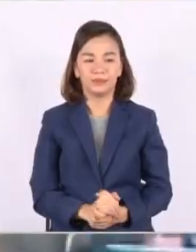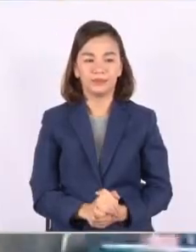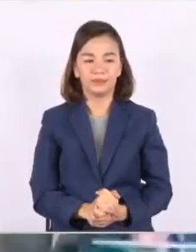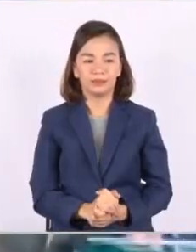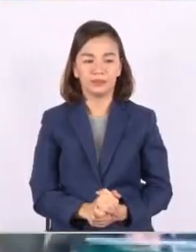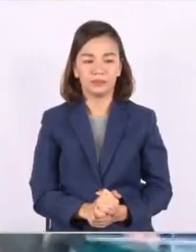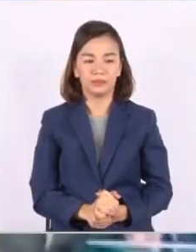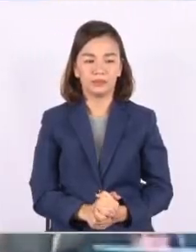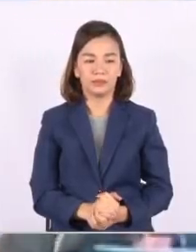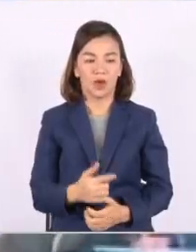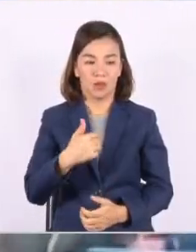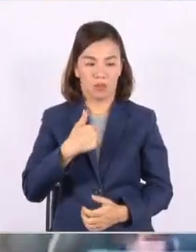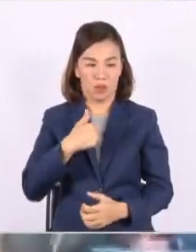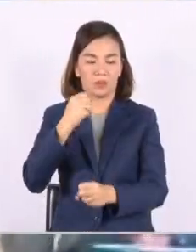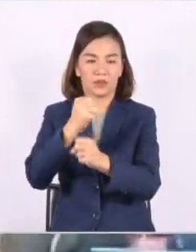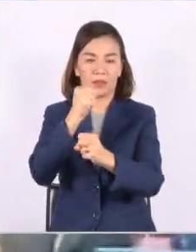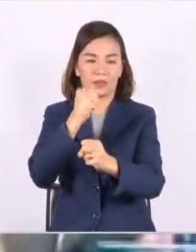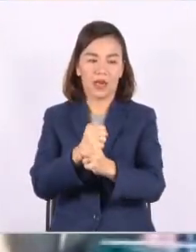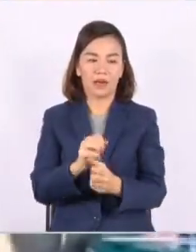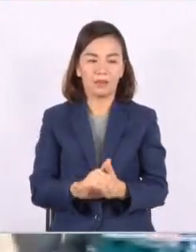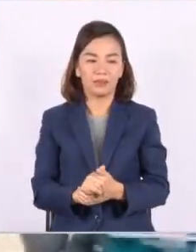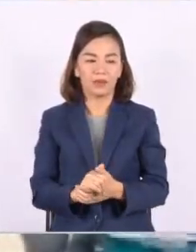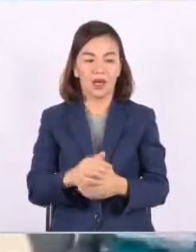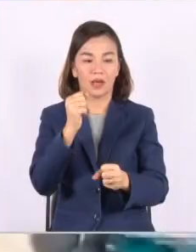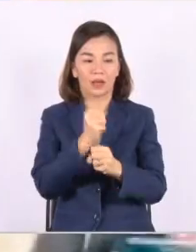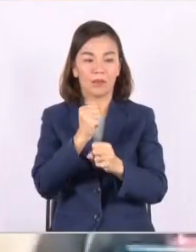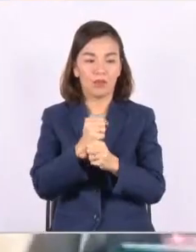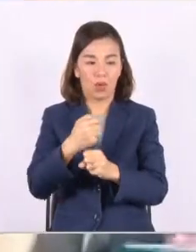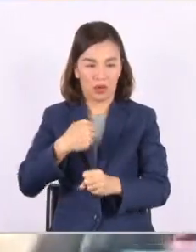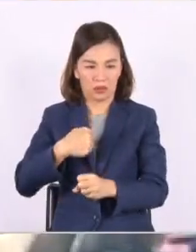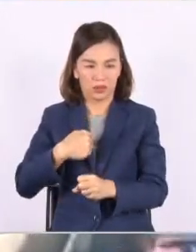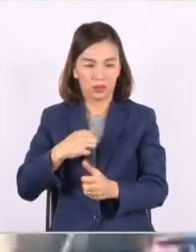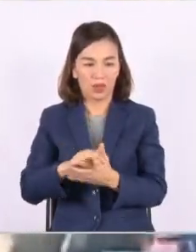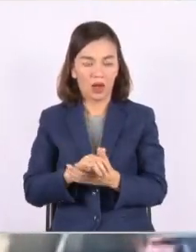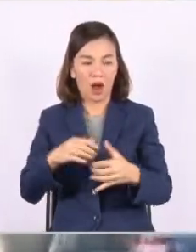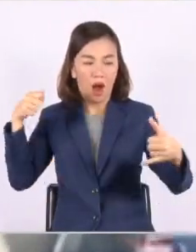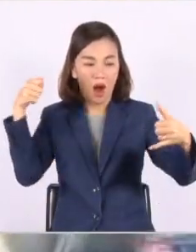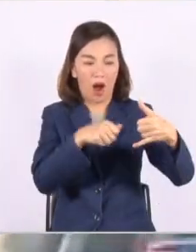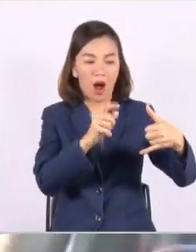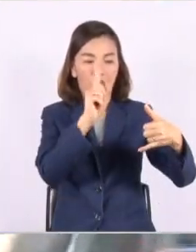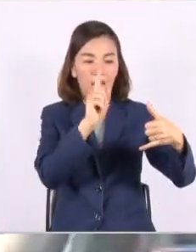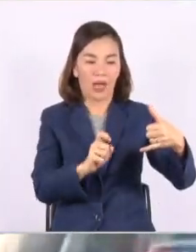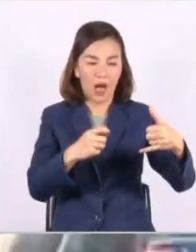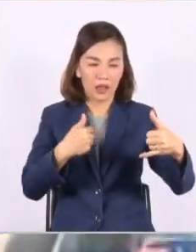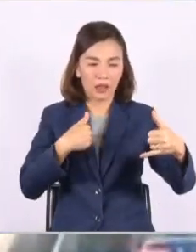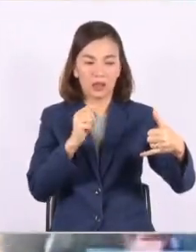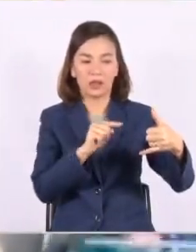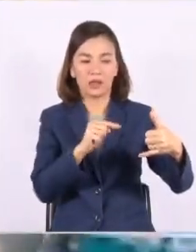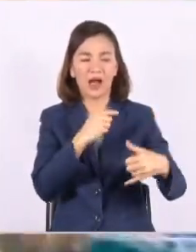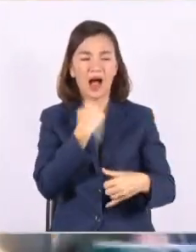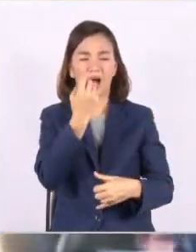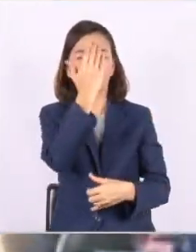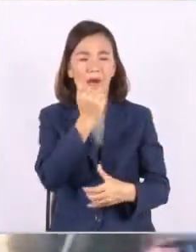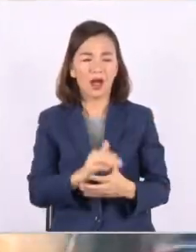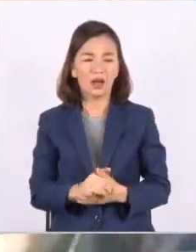ผมมาทำงาน ทำงานอะไร ตำรวจผมจะพูดวิสามัน จะฆ่าเขาทำไมจะฆ่าเขาทำไม